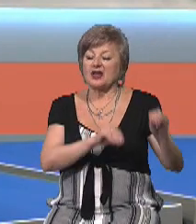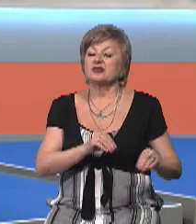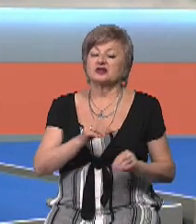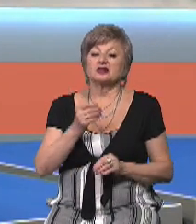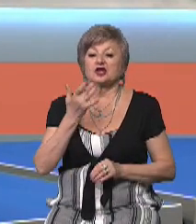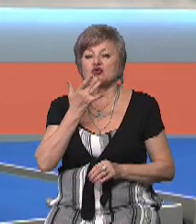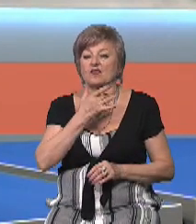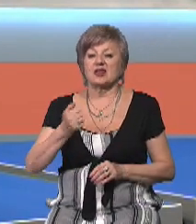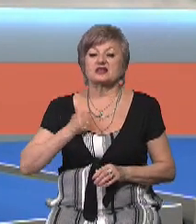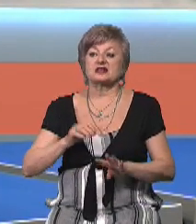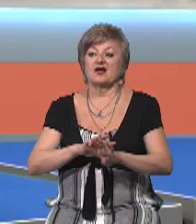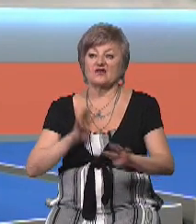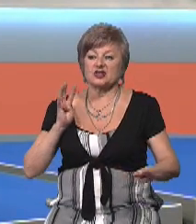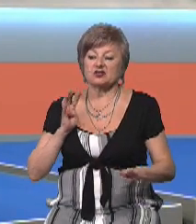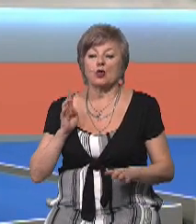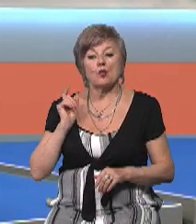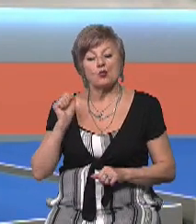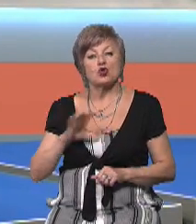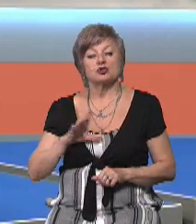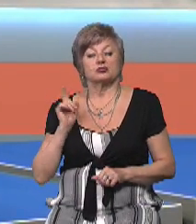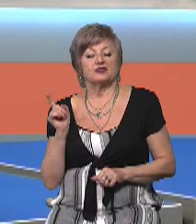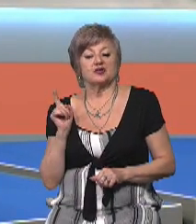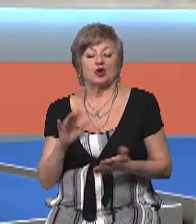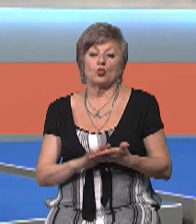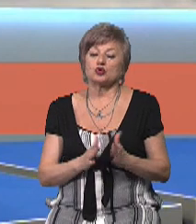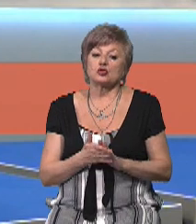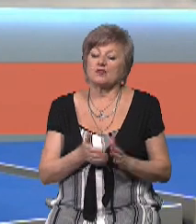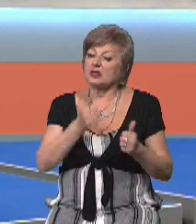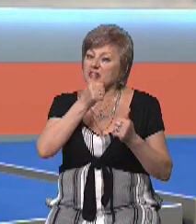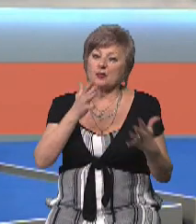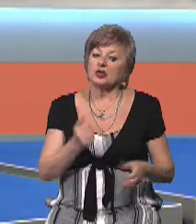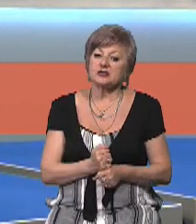А можливо, цього і не в тих умовах і не могли зробити, так?